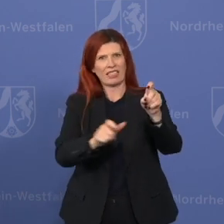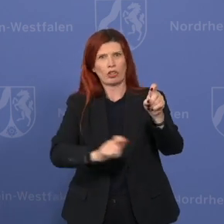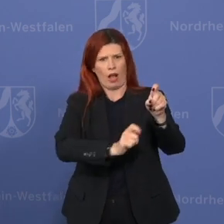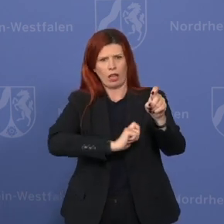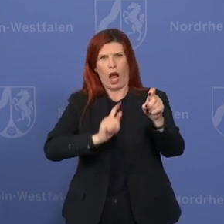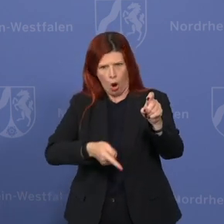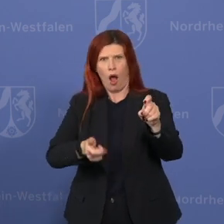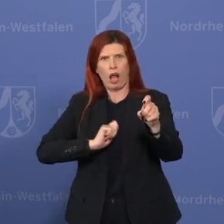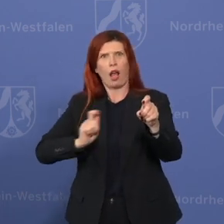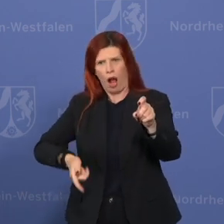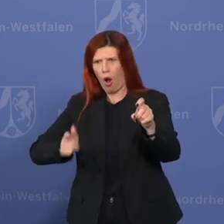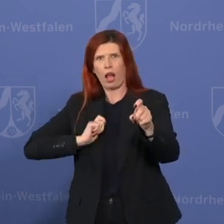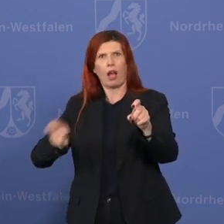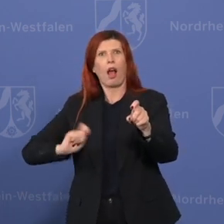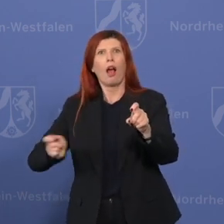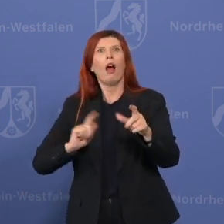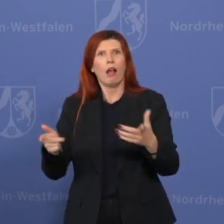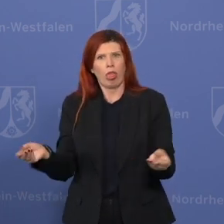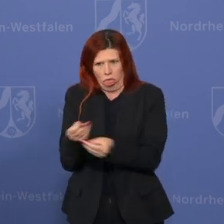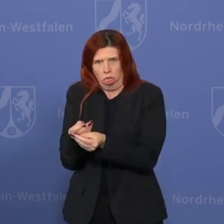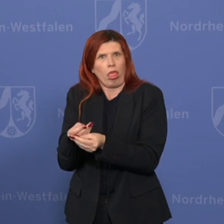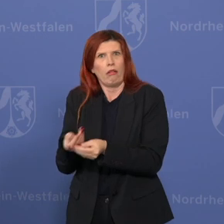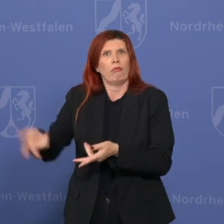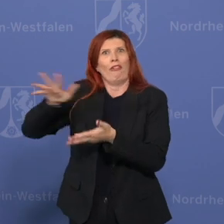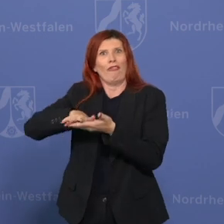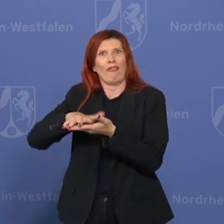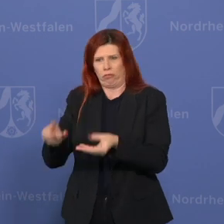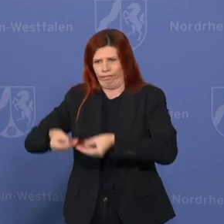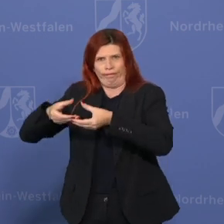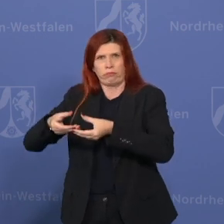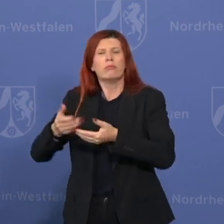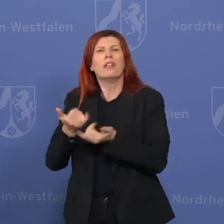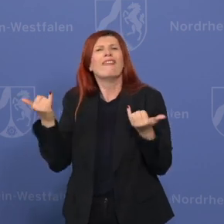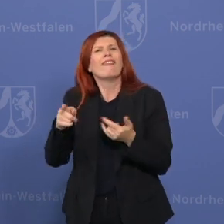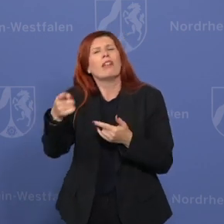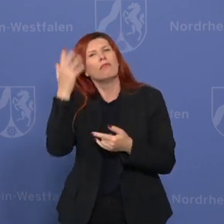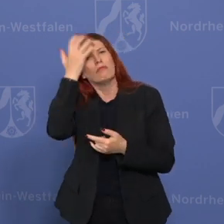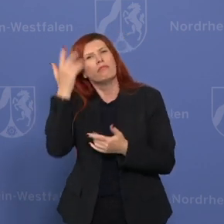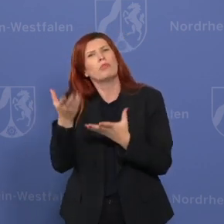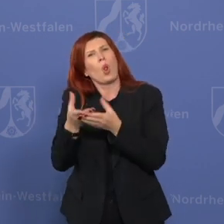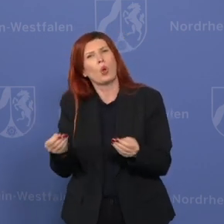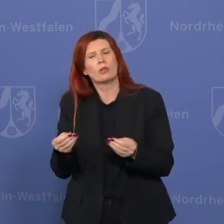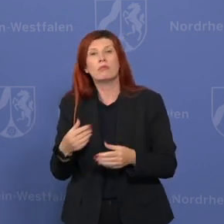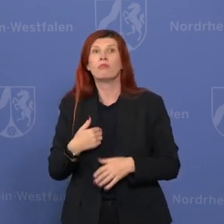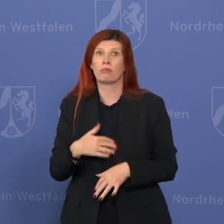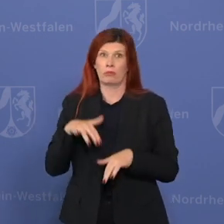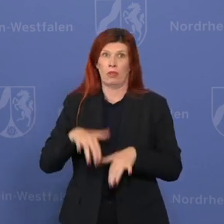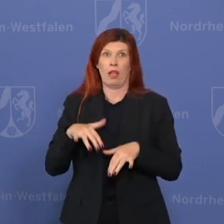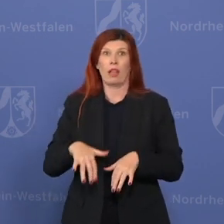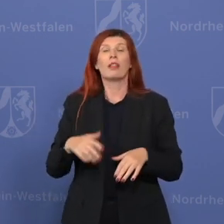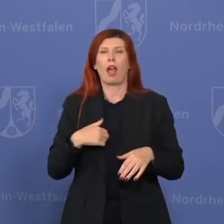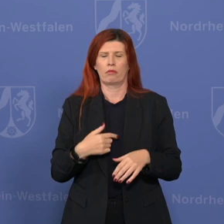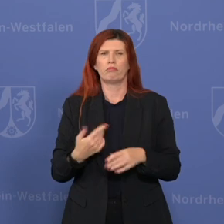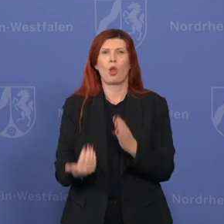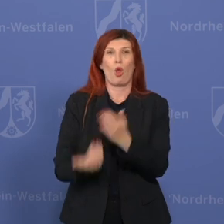herzlichen Dank. Also in diesen 20% der Anträge stecken zum einen schon wieder die neuen Anträge auch